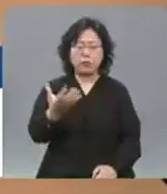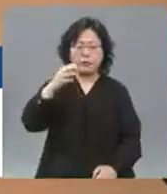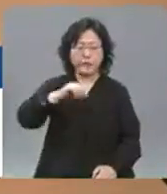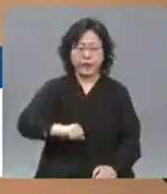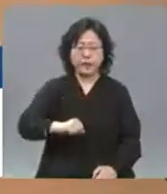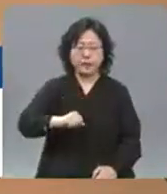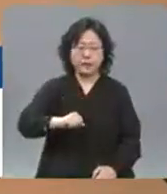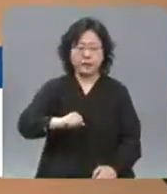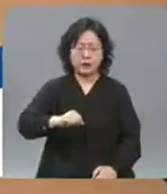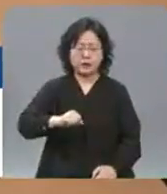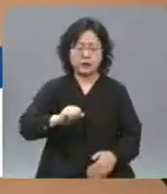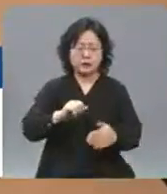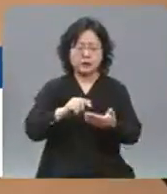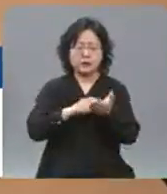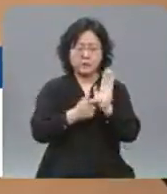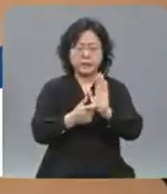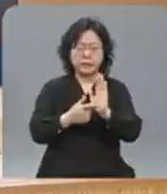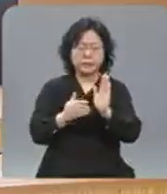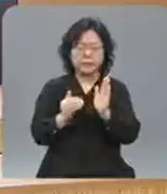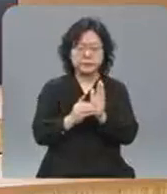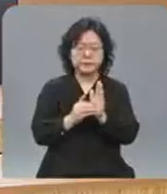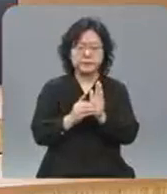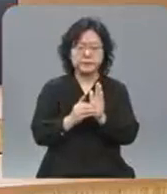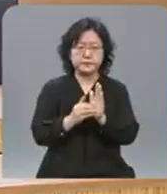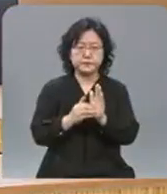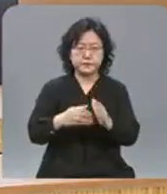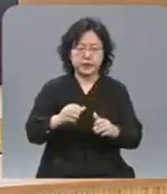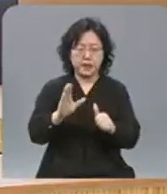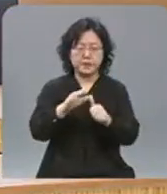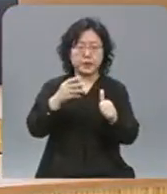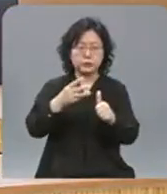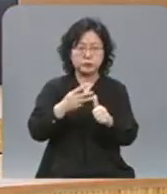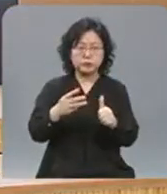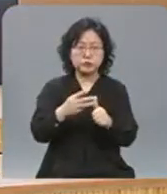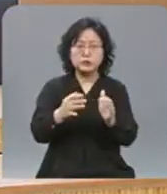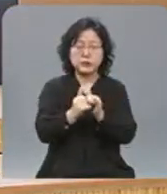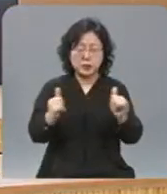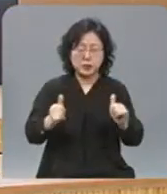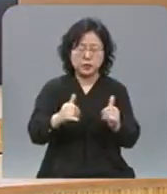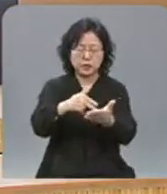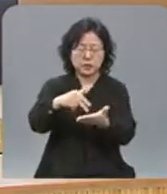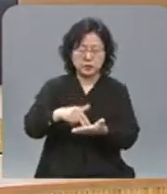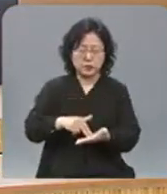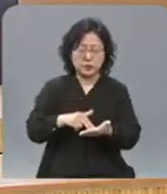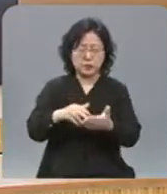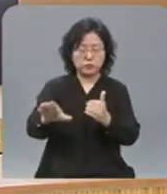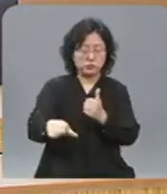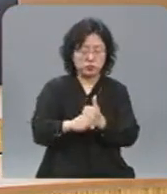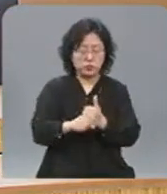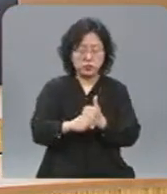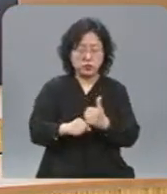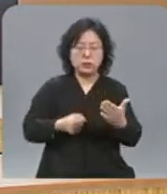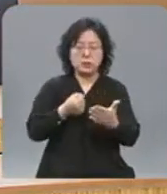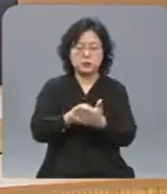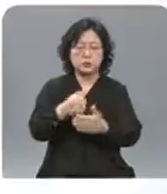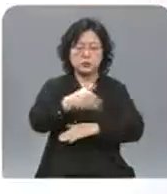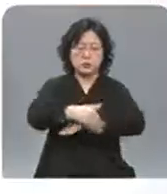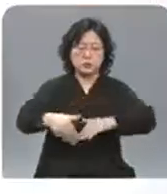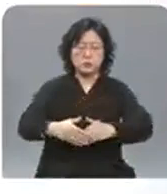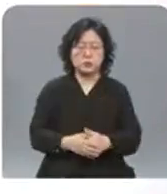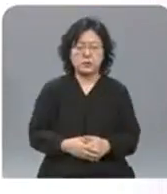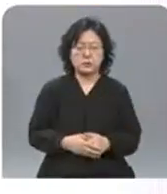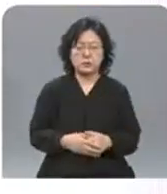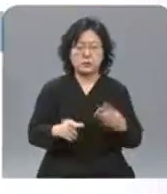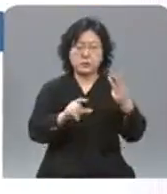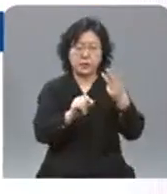4,500억을 일단 최소로 제시를 되어 있는데요. 함평군은 군민들의 의견을 충분히 수렴해 결정하겠다고 밝혔습니다.